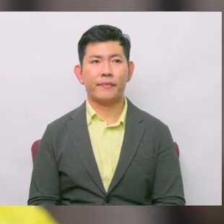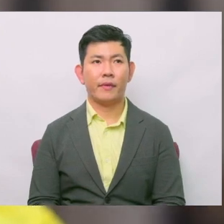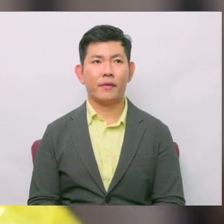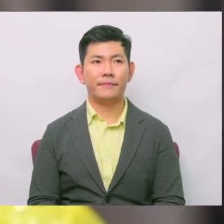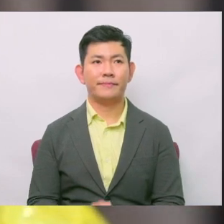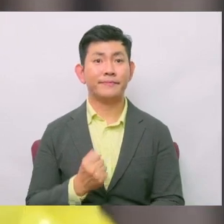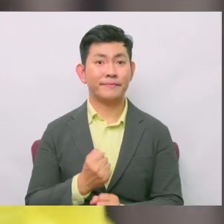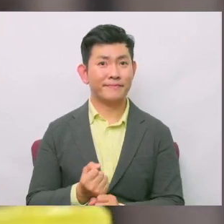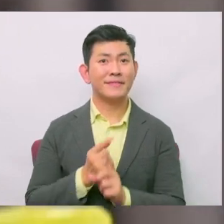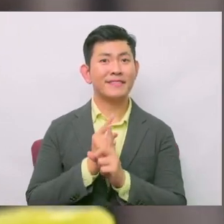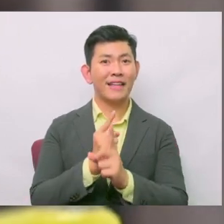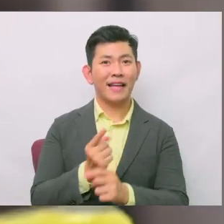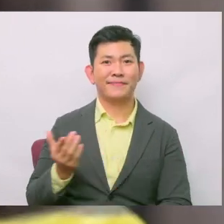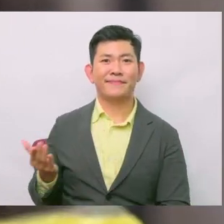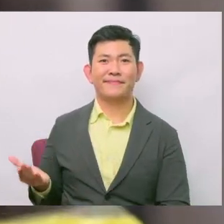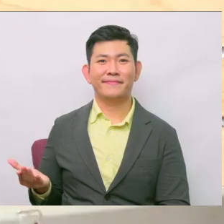ๆโอเ